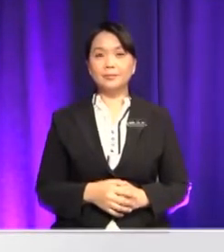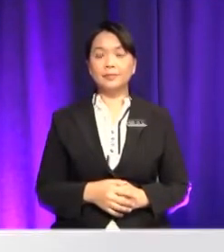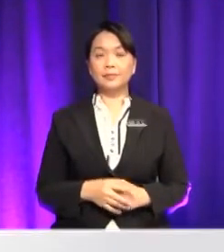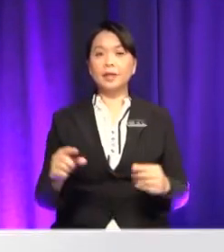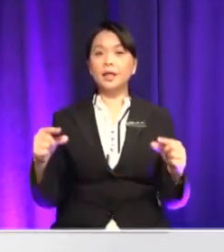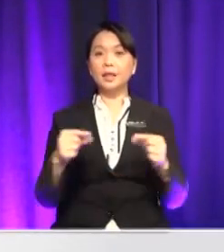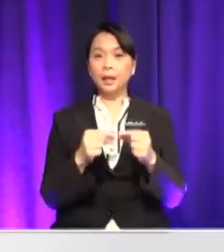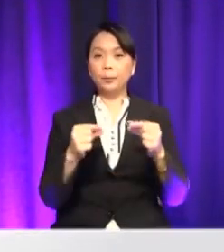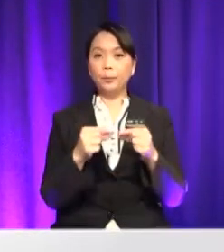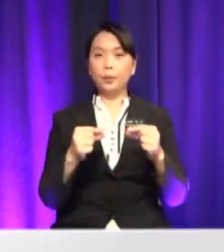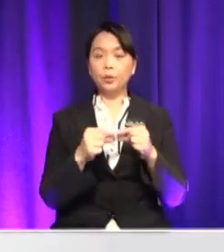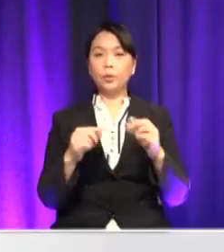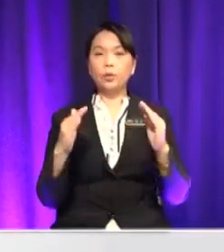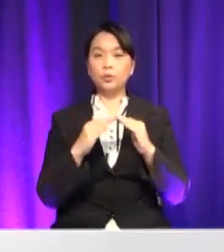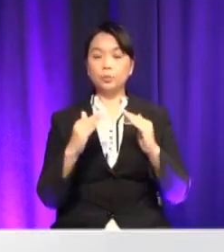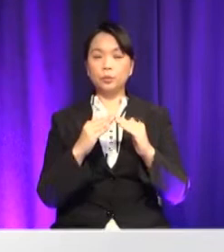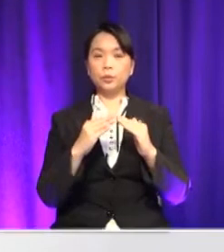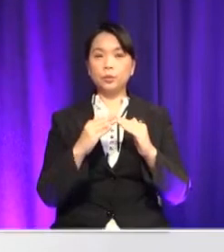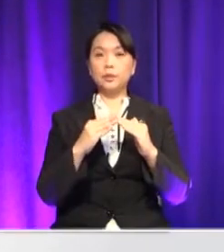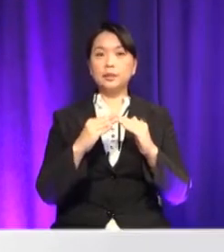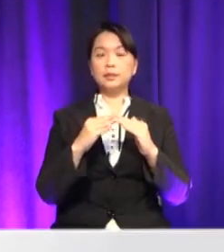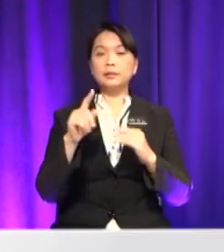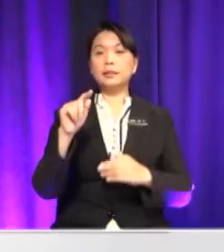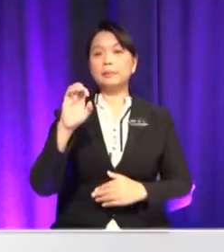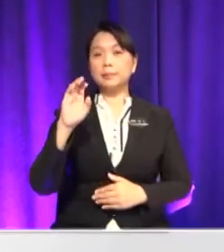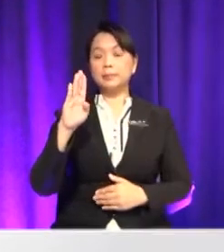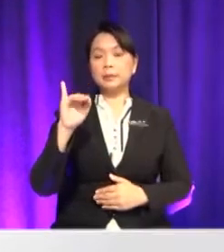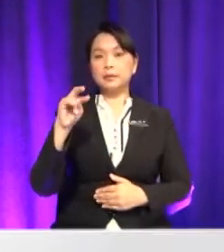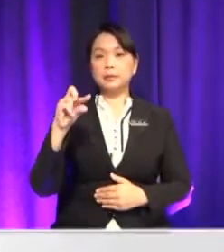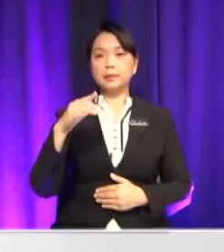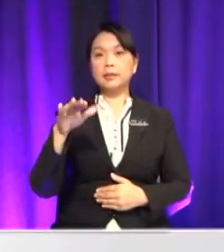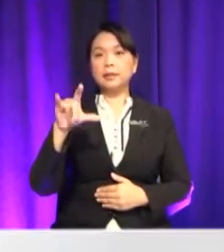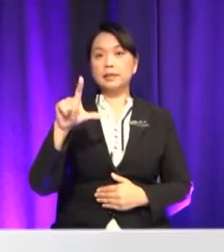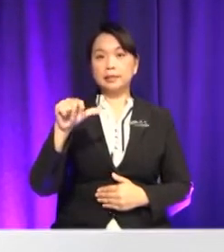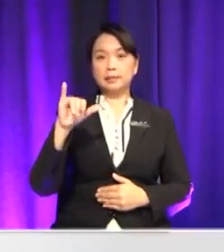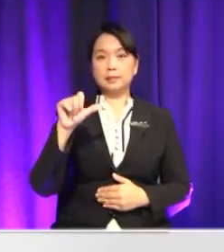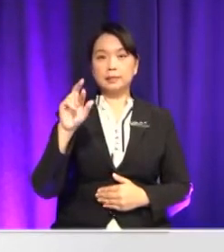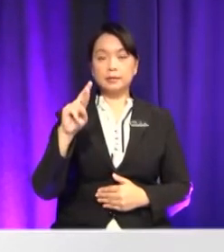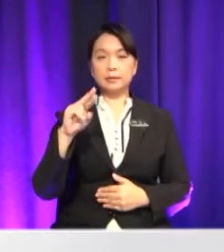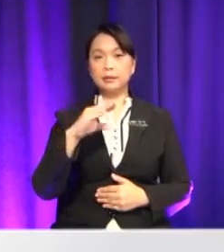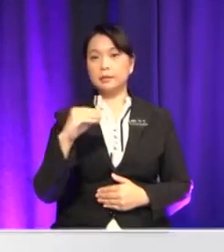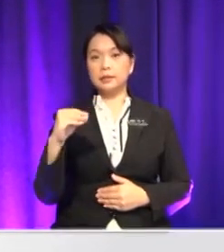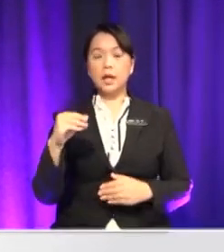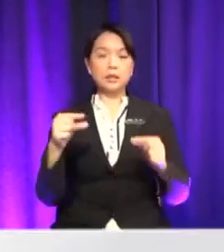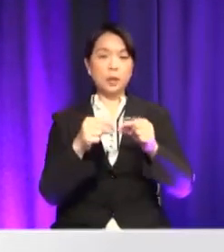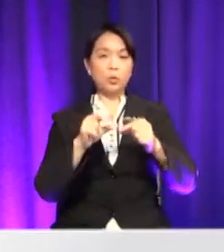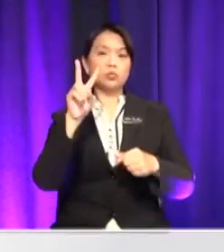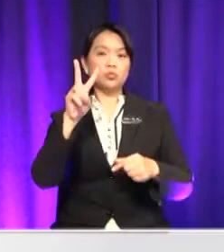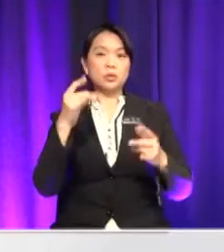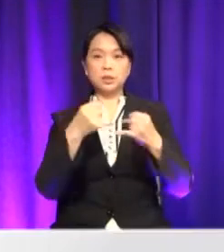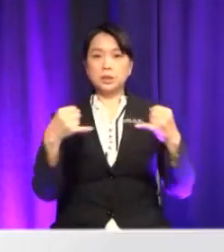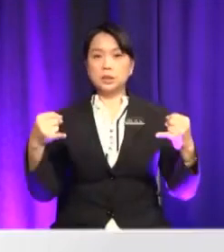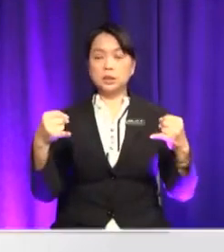antara bumbung tebeng layar dan bumbung limas. So terbentuknya limas Belanda.